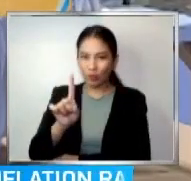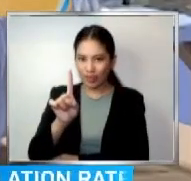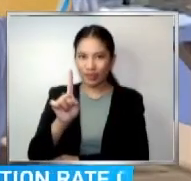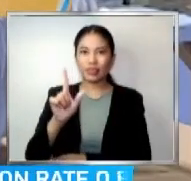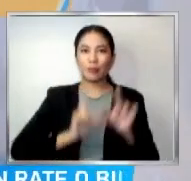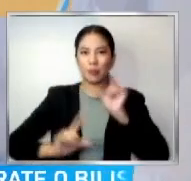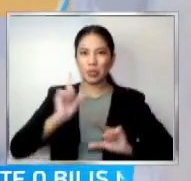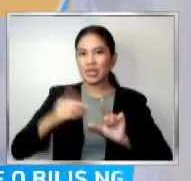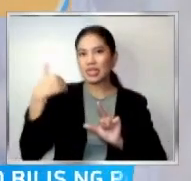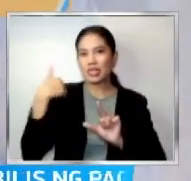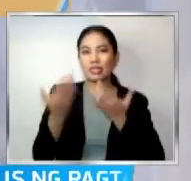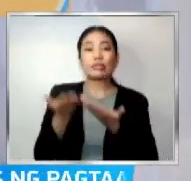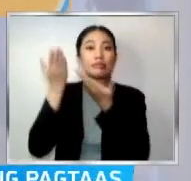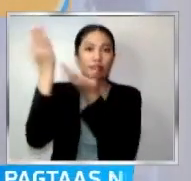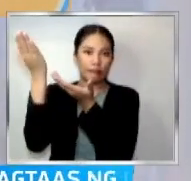kasalukuyang datos sa